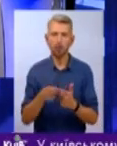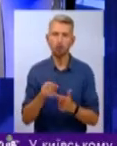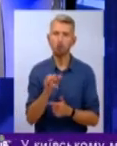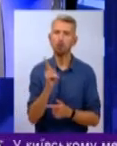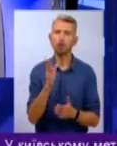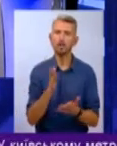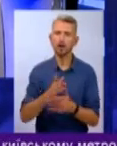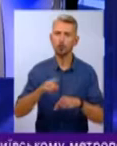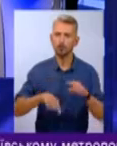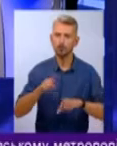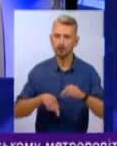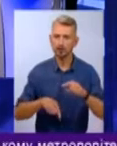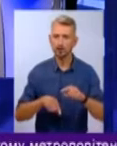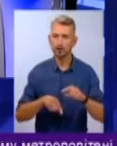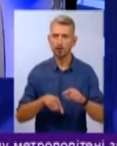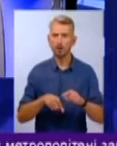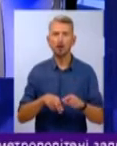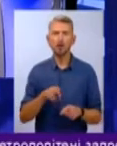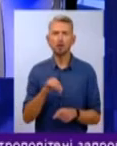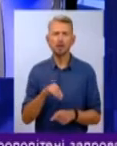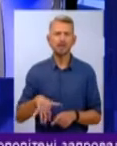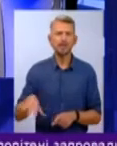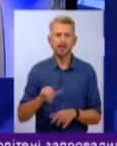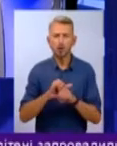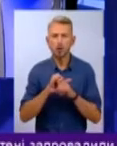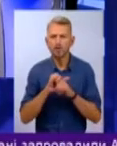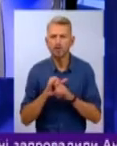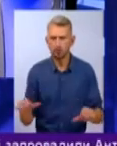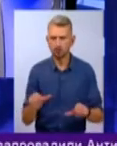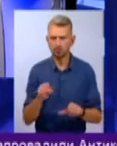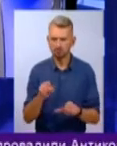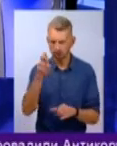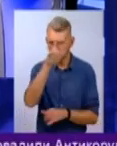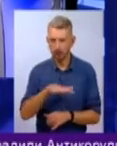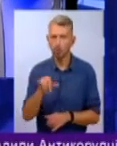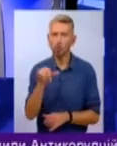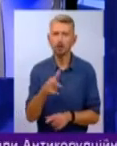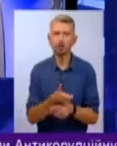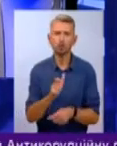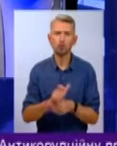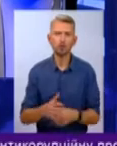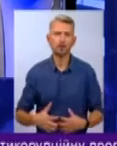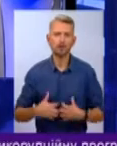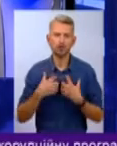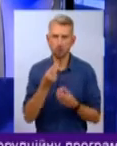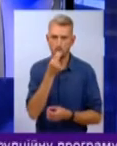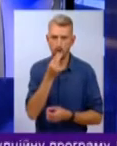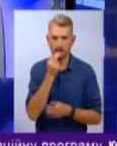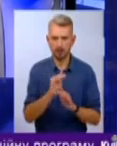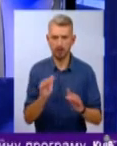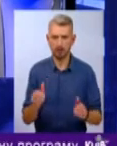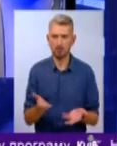там є родичі, при всій розвинутості цієї країни, у них дуже страшні обіди